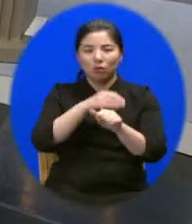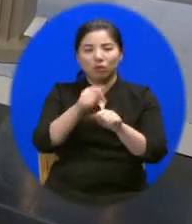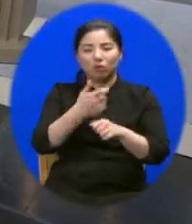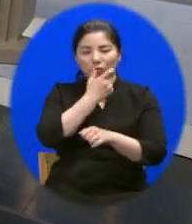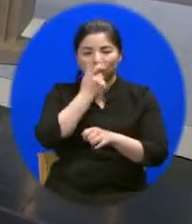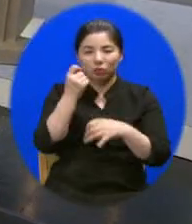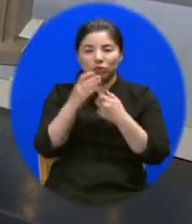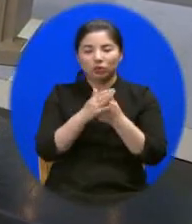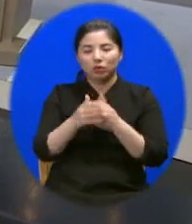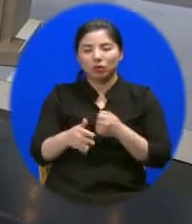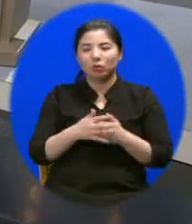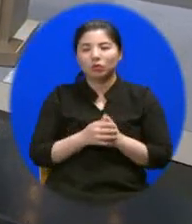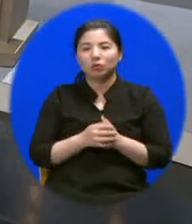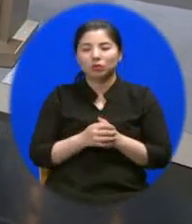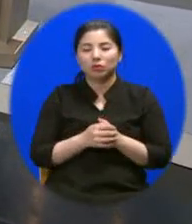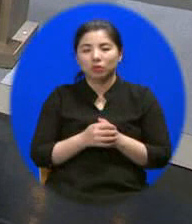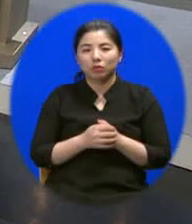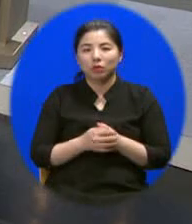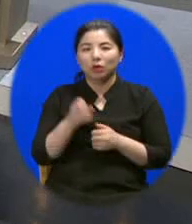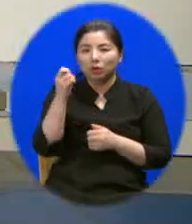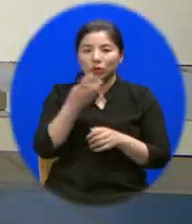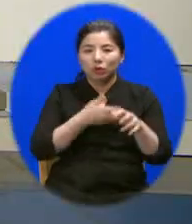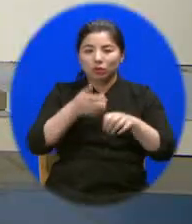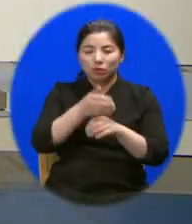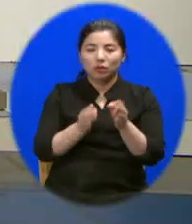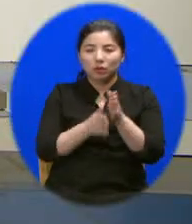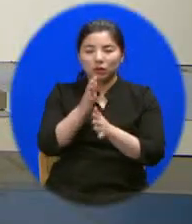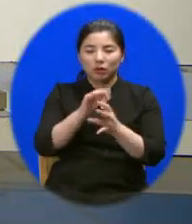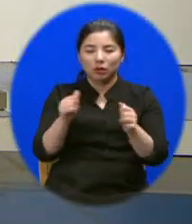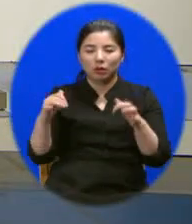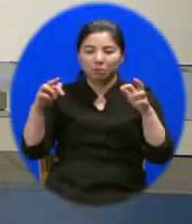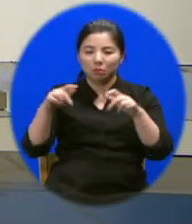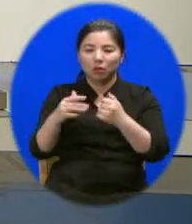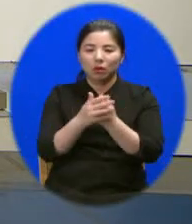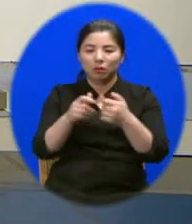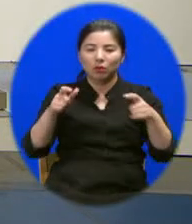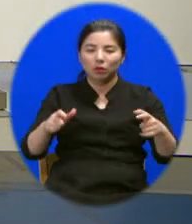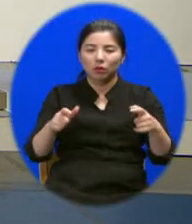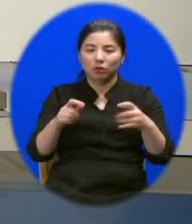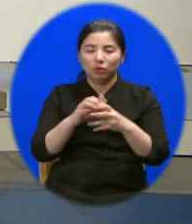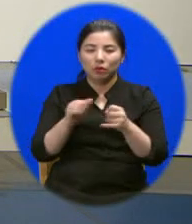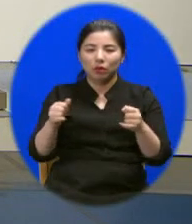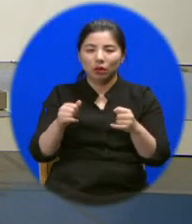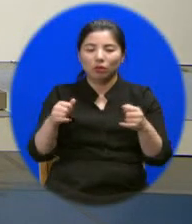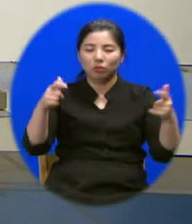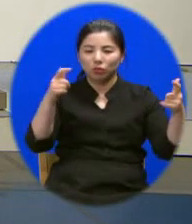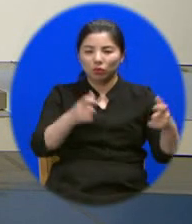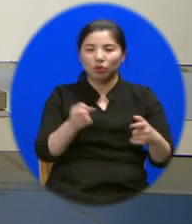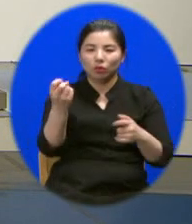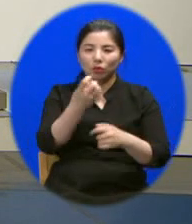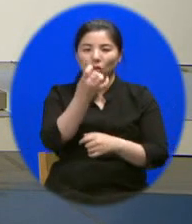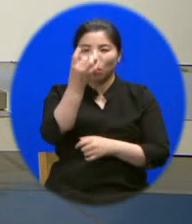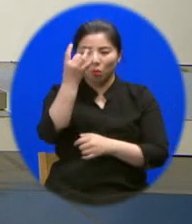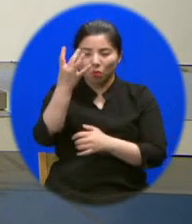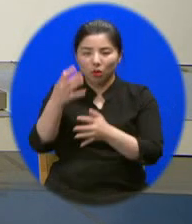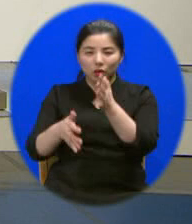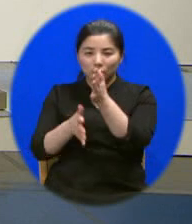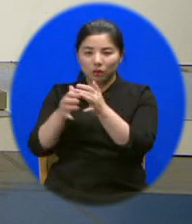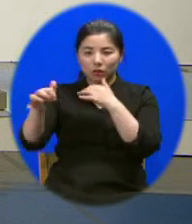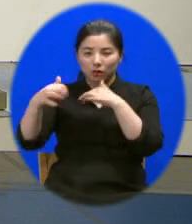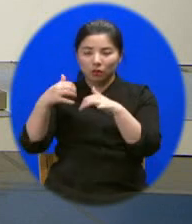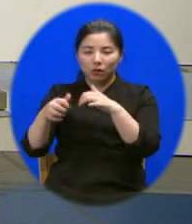데서 원인을 찾을 수 있습니다 아 또 혁신 도시 인구 유입으로 주변 지역의 인구가 감소하고 원도심 이 쇠퇴하는 문제도